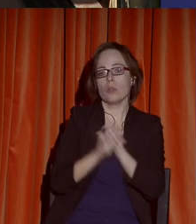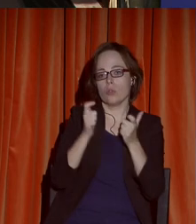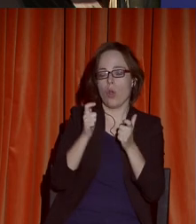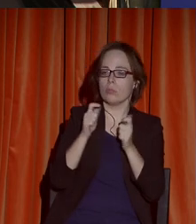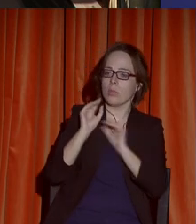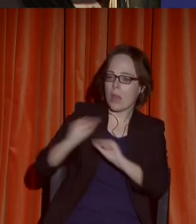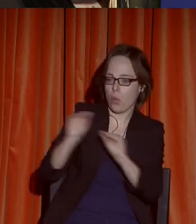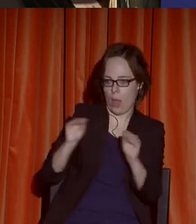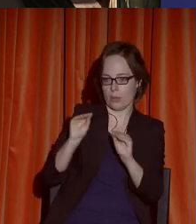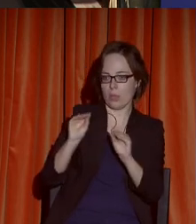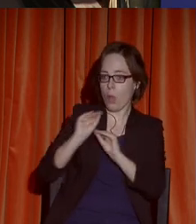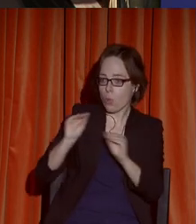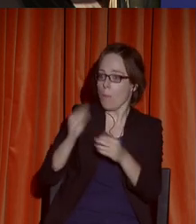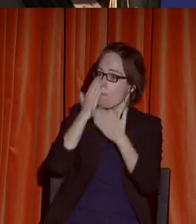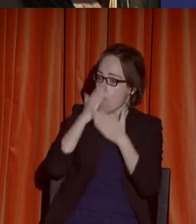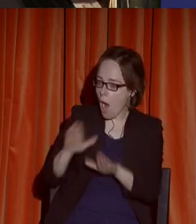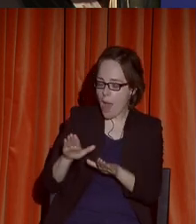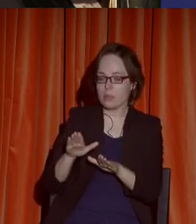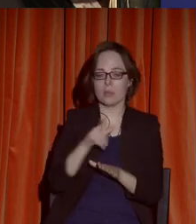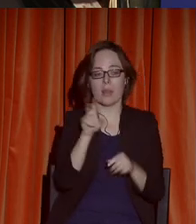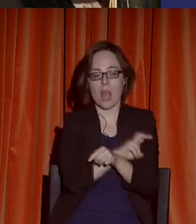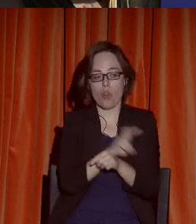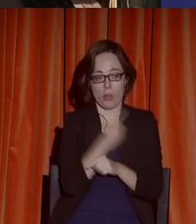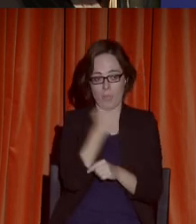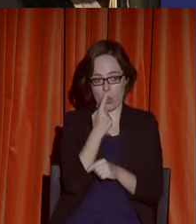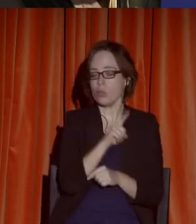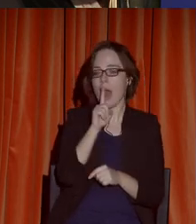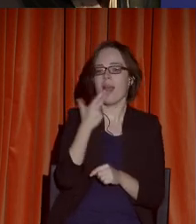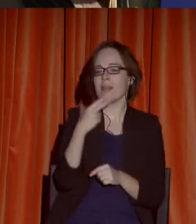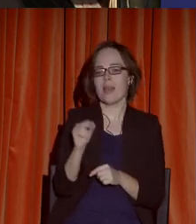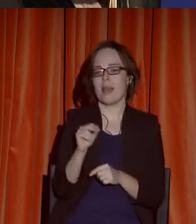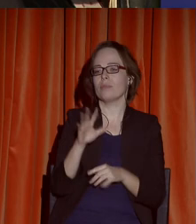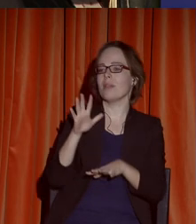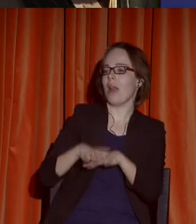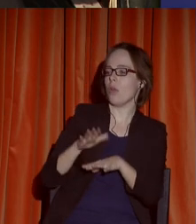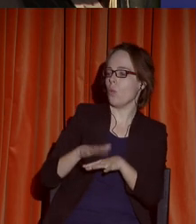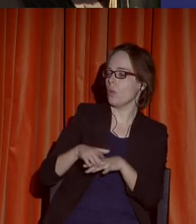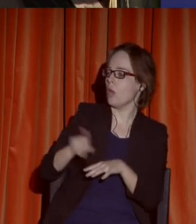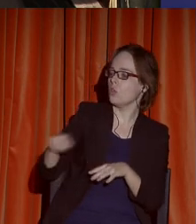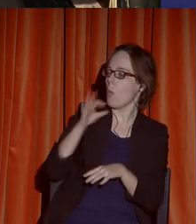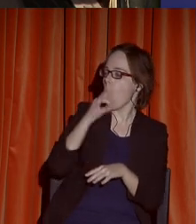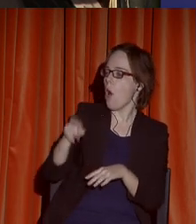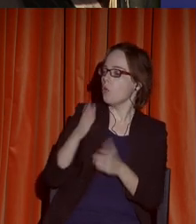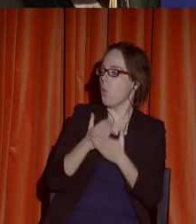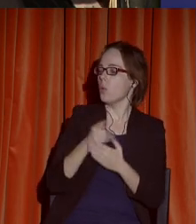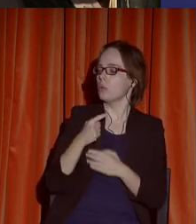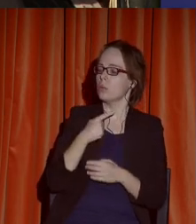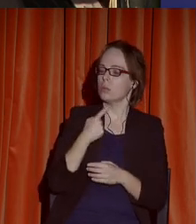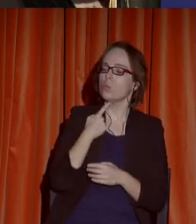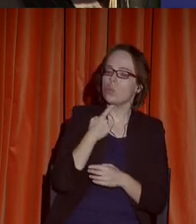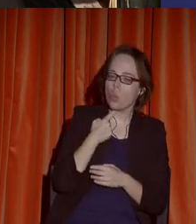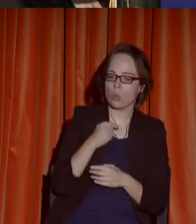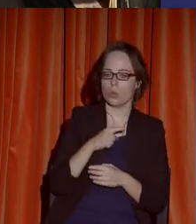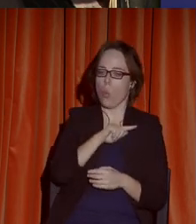zagrożenia wynikające z technologii, ale w sposób właśnie nie traktujący młodych ludzi jako tych uzależnionych od telefonów.